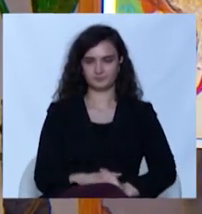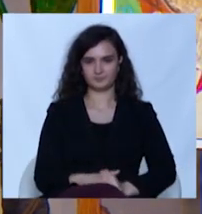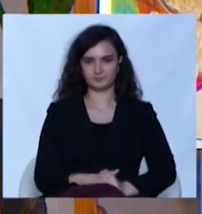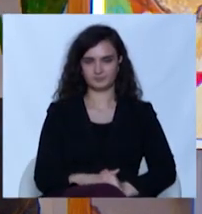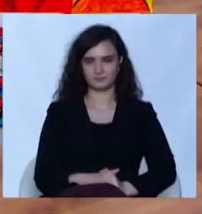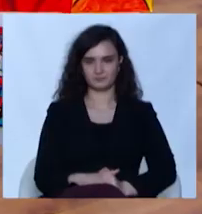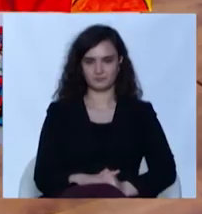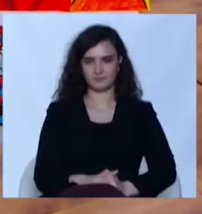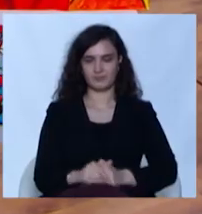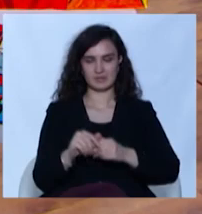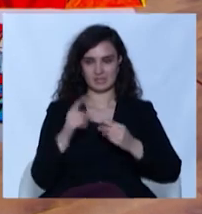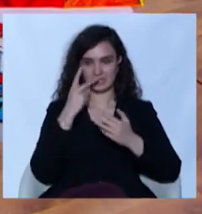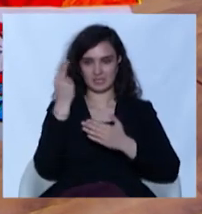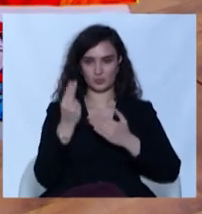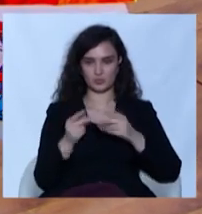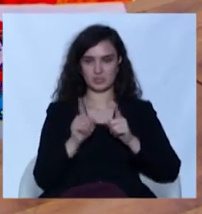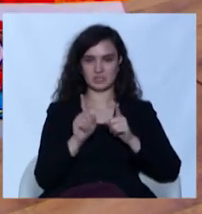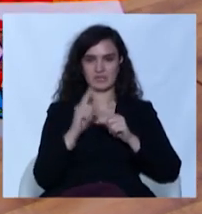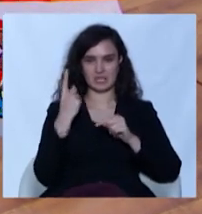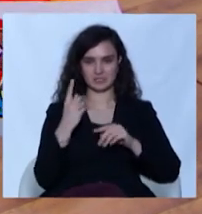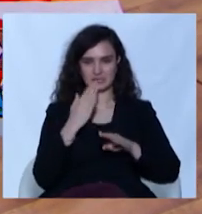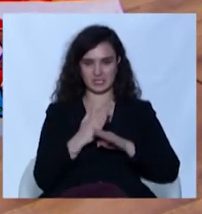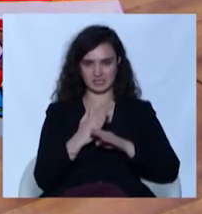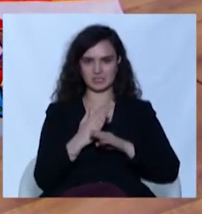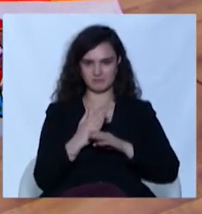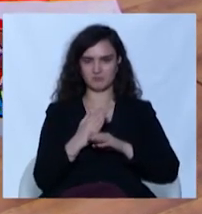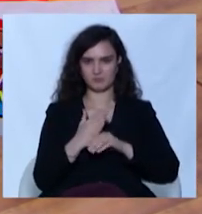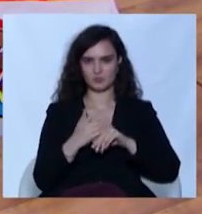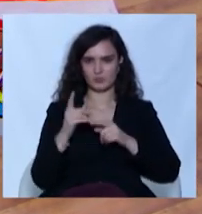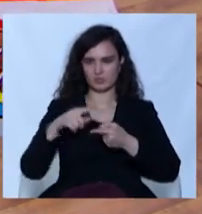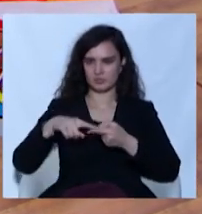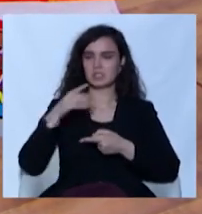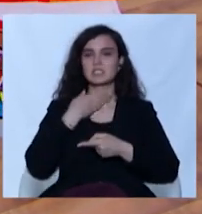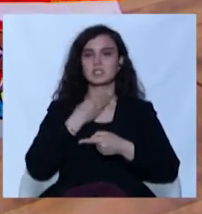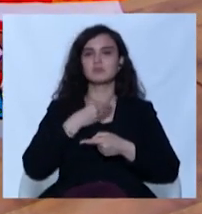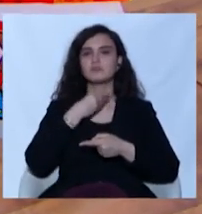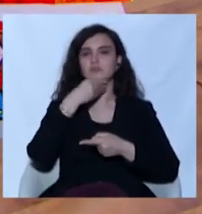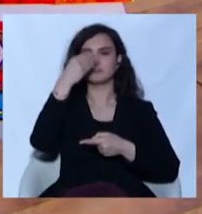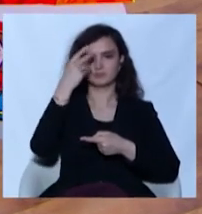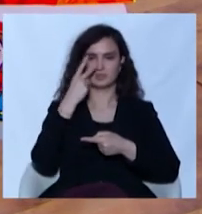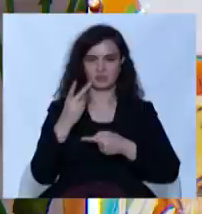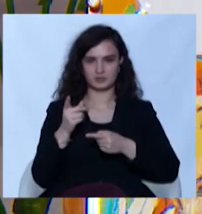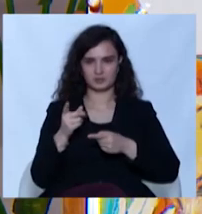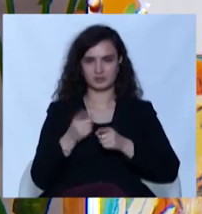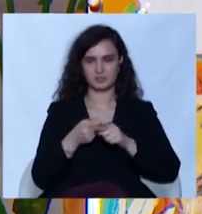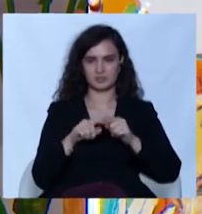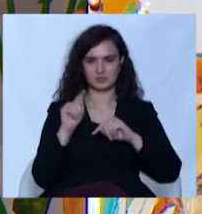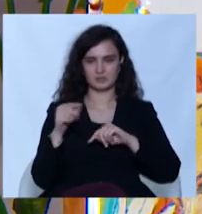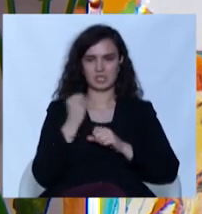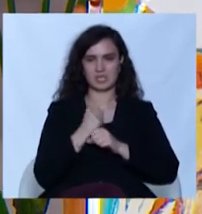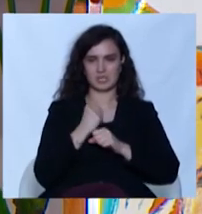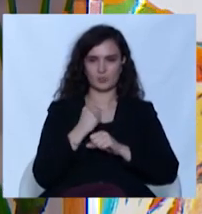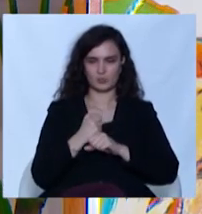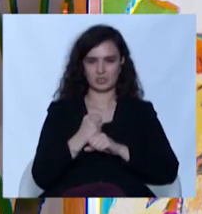ნიმუში გვაქვს. ერთი ესევე არის სტილიზებული, ნახეთ რა სიგრძიკის სერია აქვს. ეს